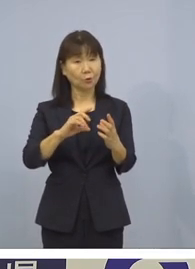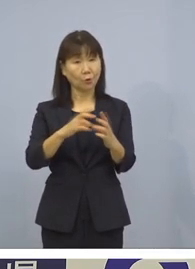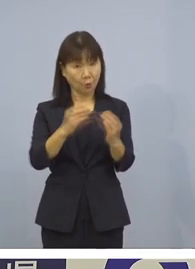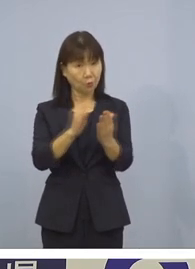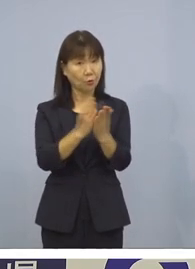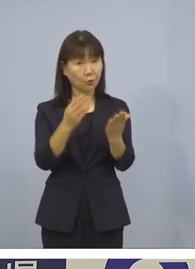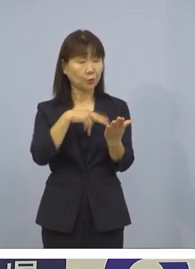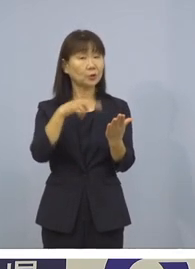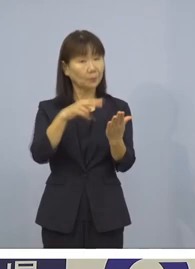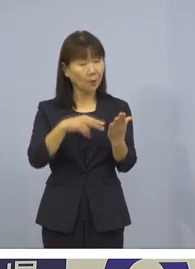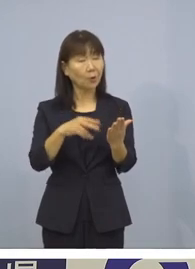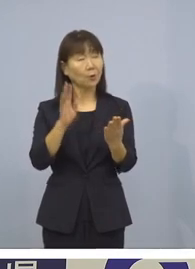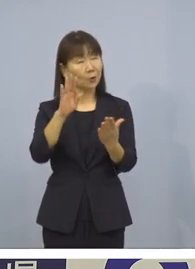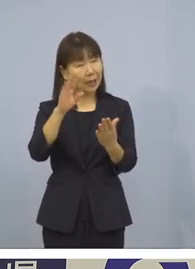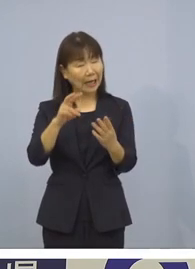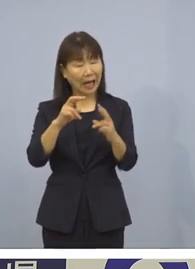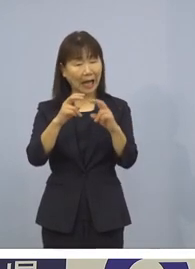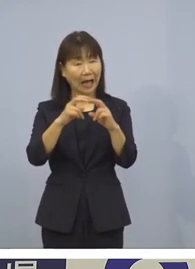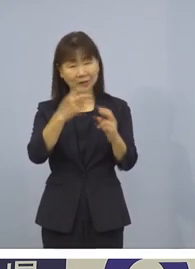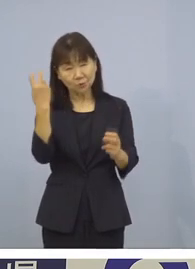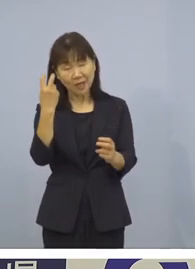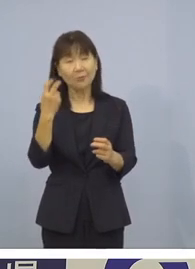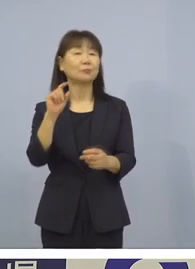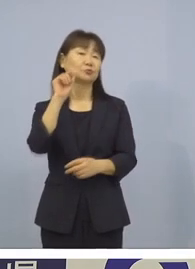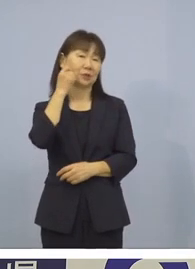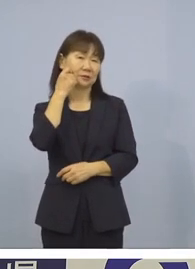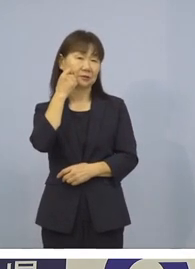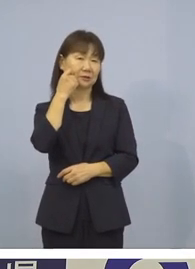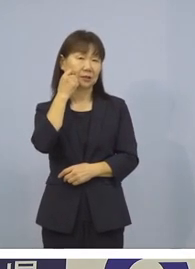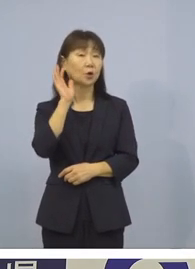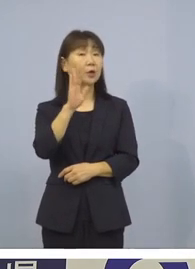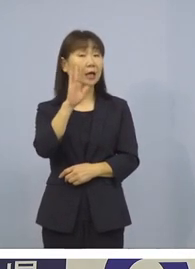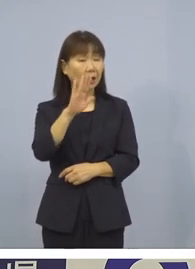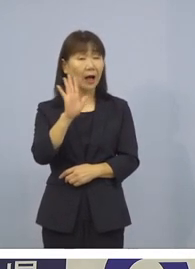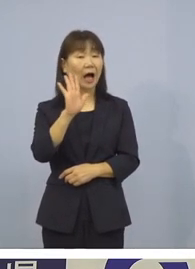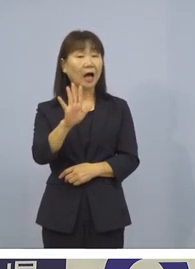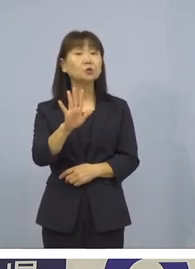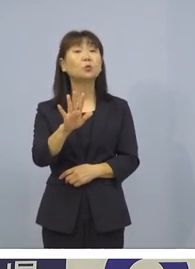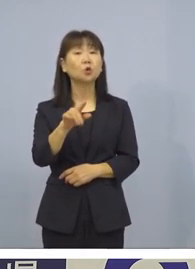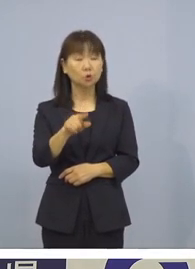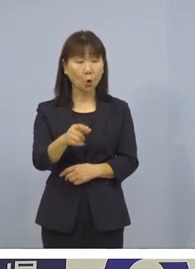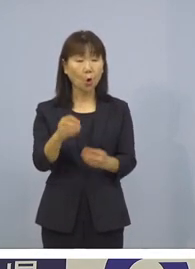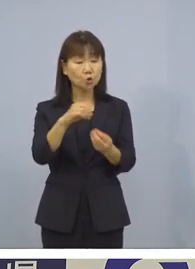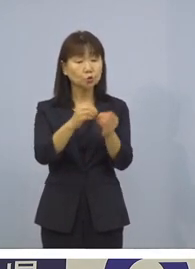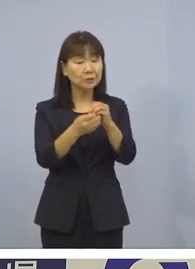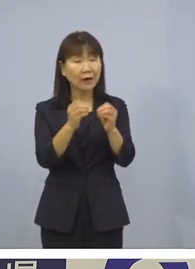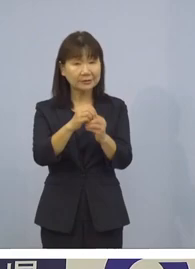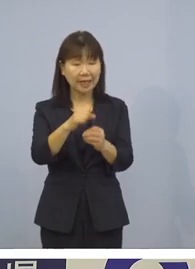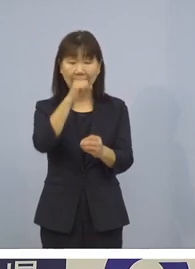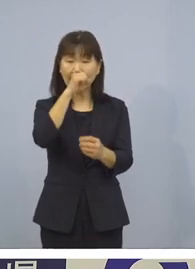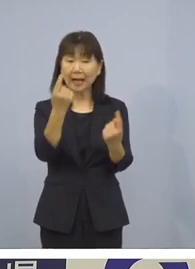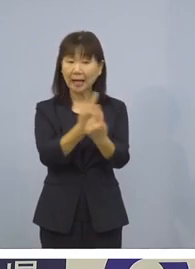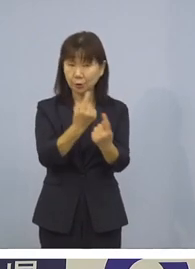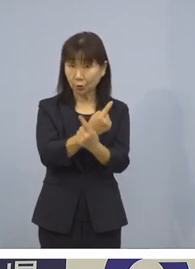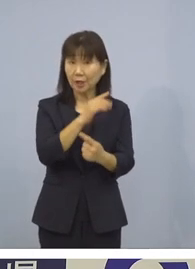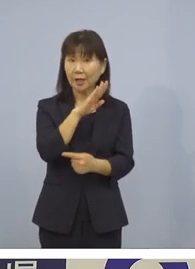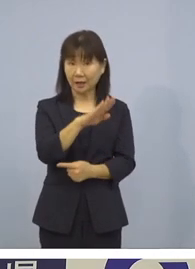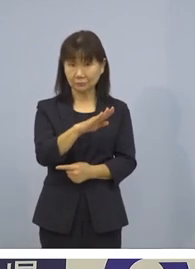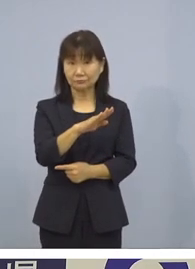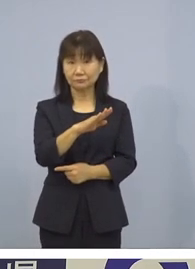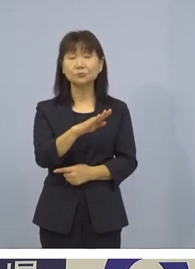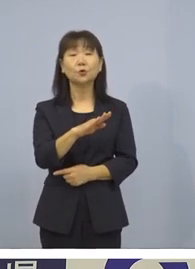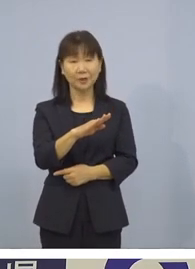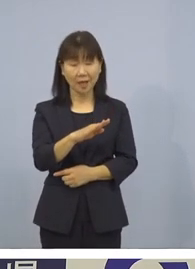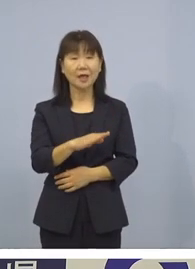時代のイノベーションっていうのはあるものの組み合わせであると。 改良であると、まあ、こういうことでありますので